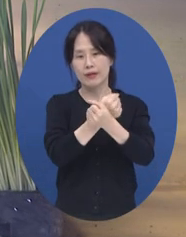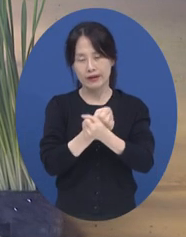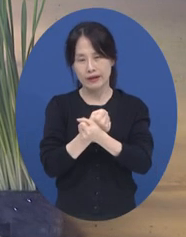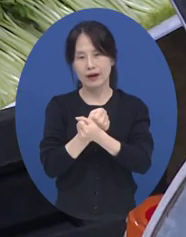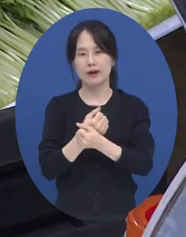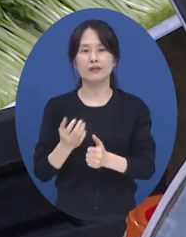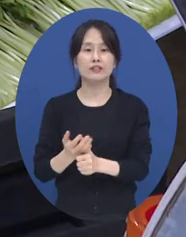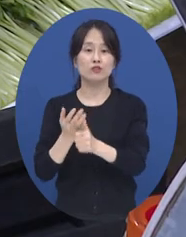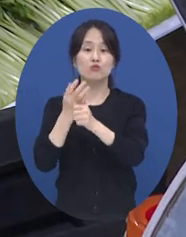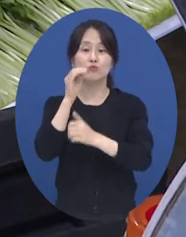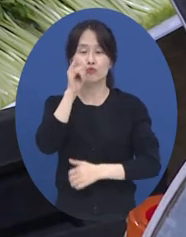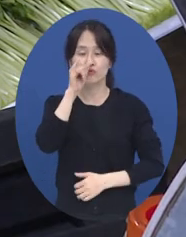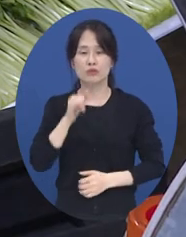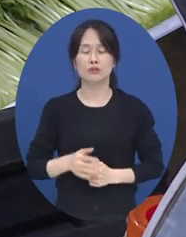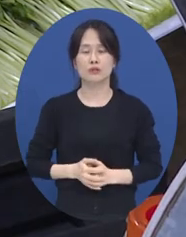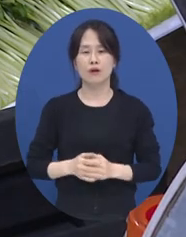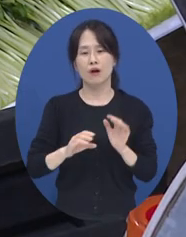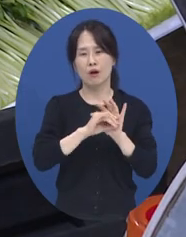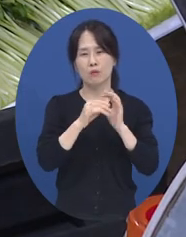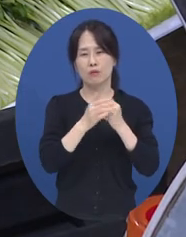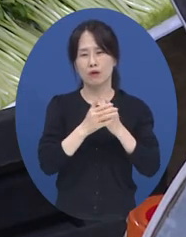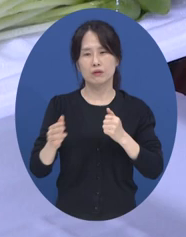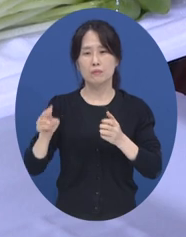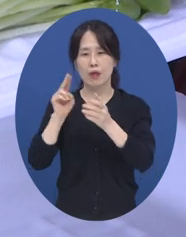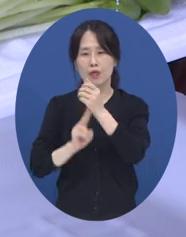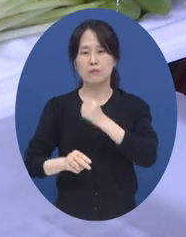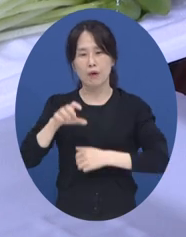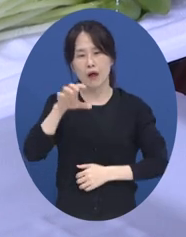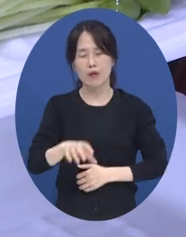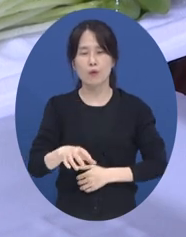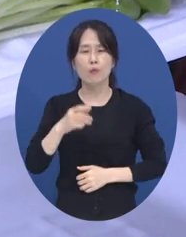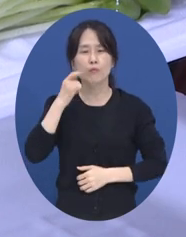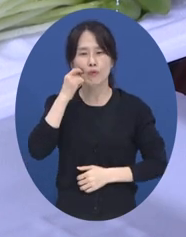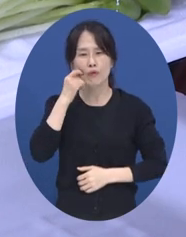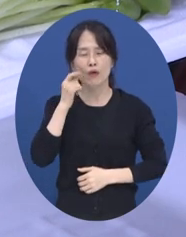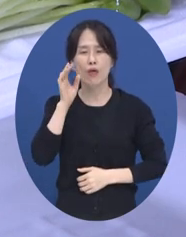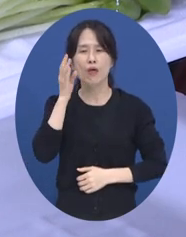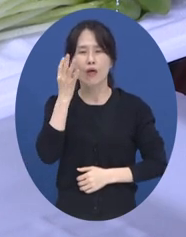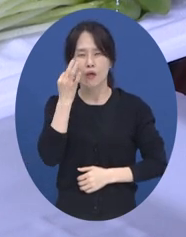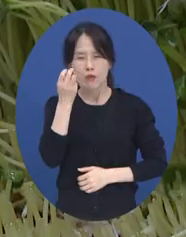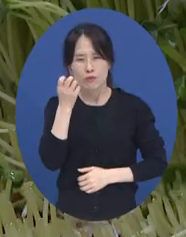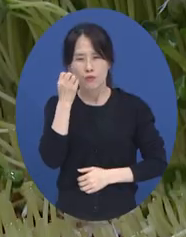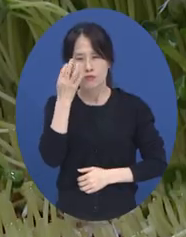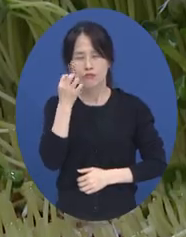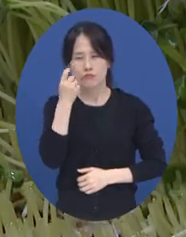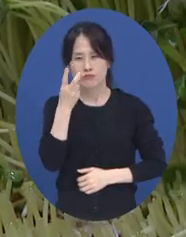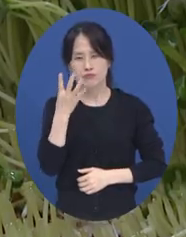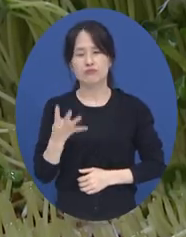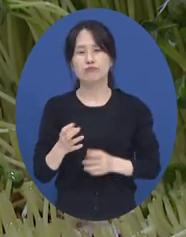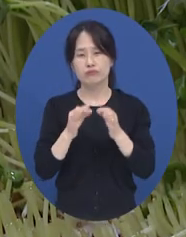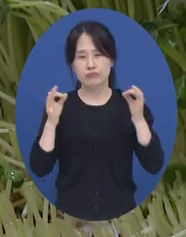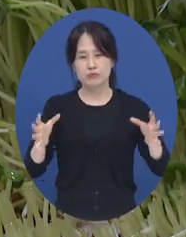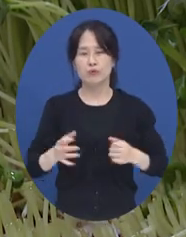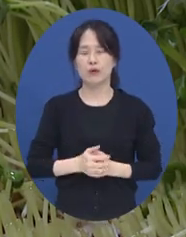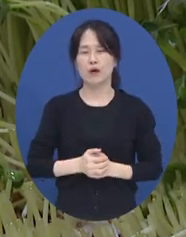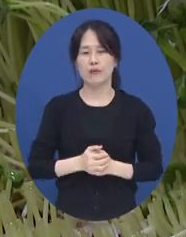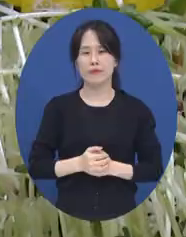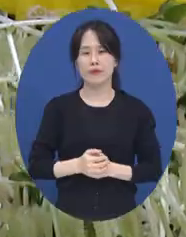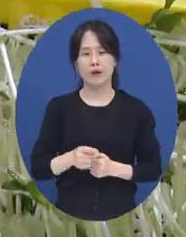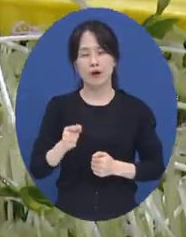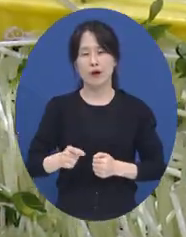있습니다 코로나 때문에 납품 길이 막힌 게 벌써 수개월째 잎 채소는 복원이 어려워 재팬 내가 되어야 하는데